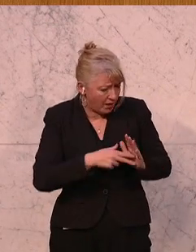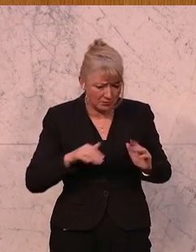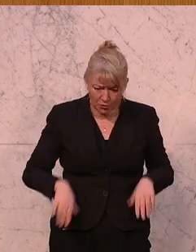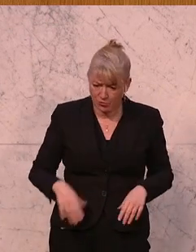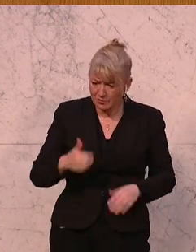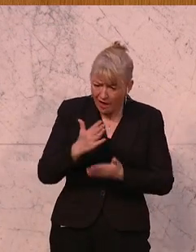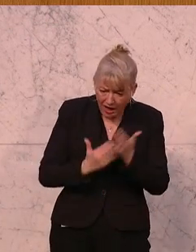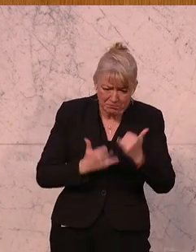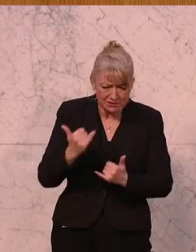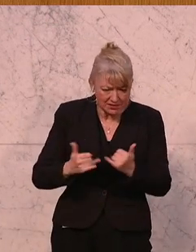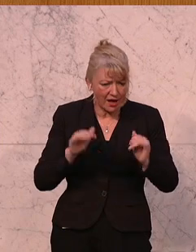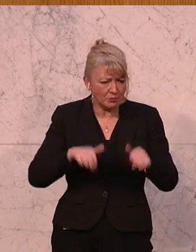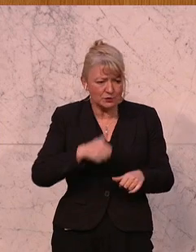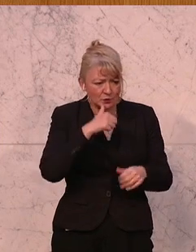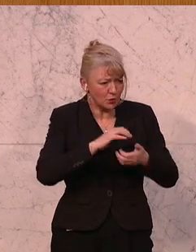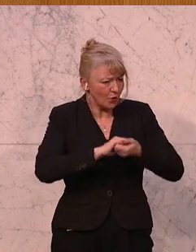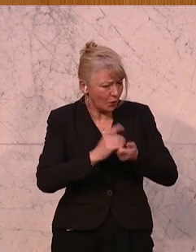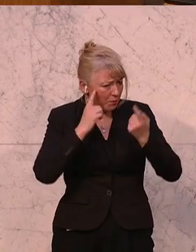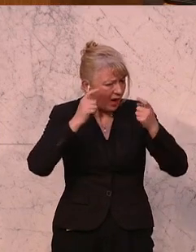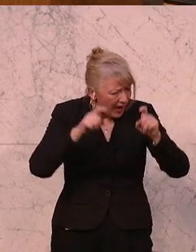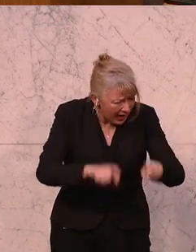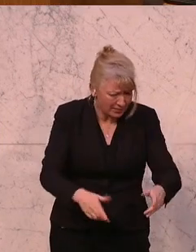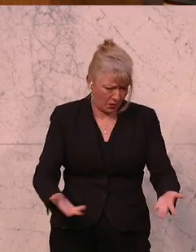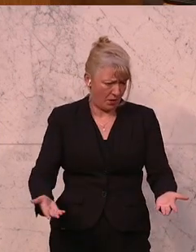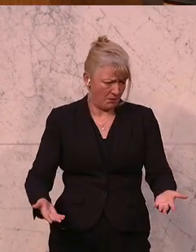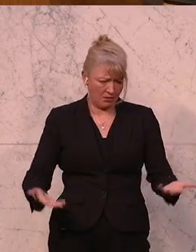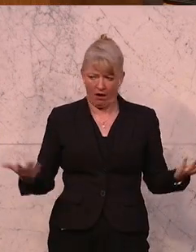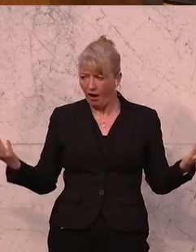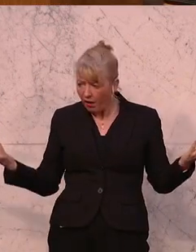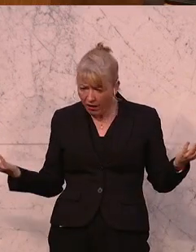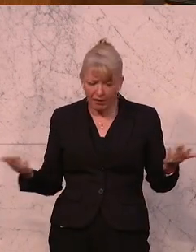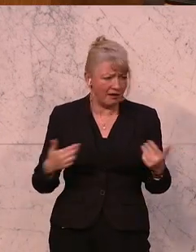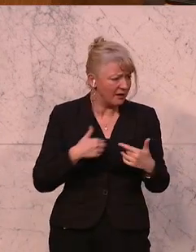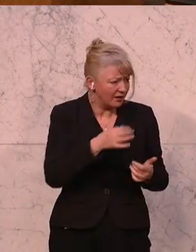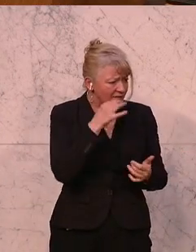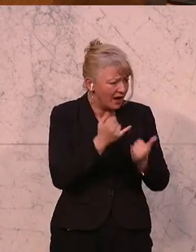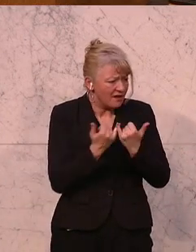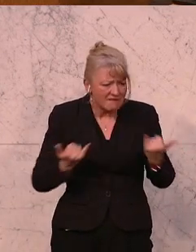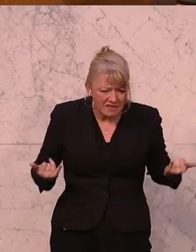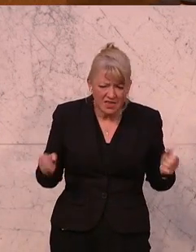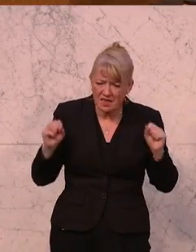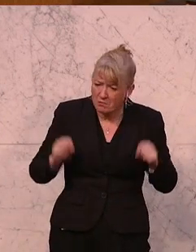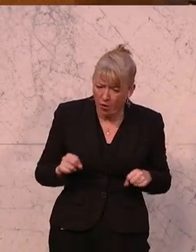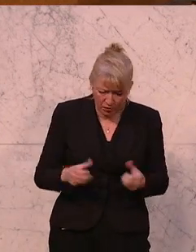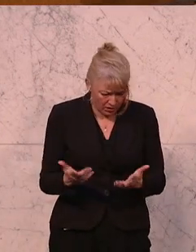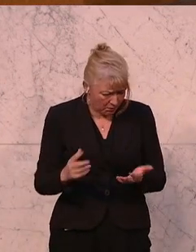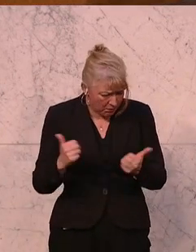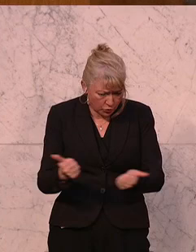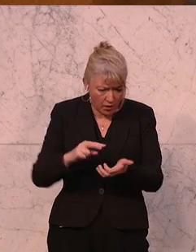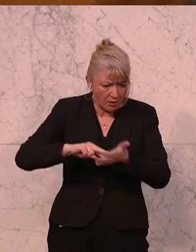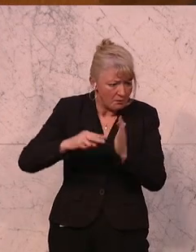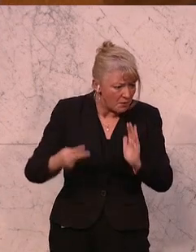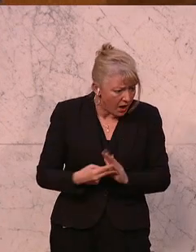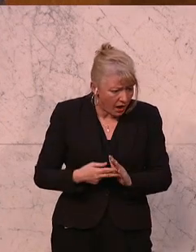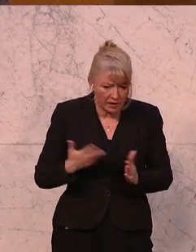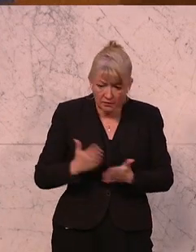einem halben Jahr auch im Grünen Club eingetroffen sein. Also ich frage wirklich, wie es sein kann, dass dann der tolle Plan in Summe ein